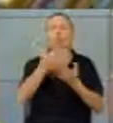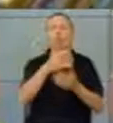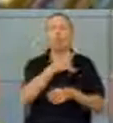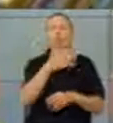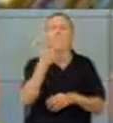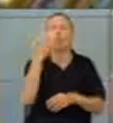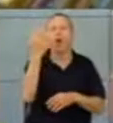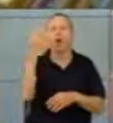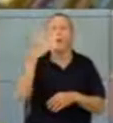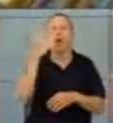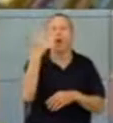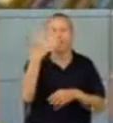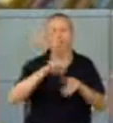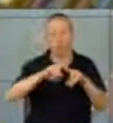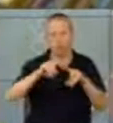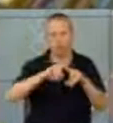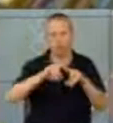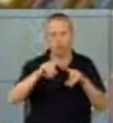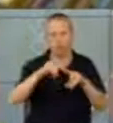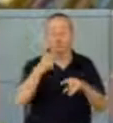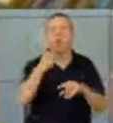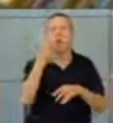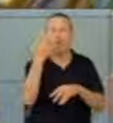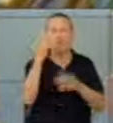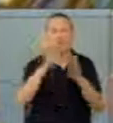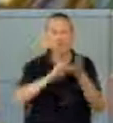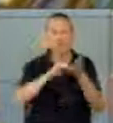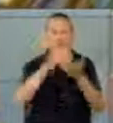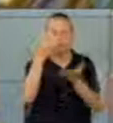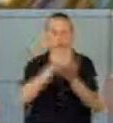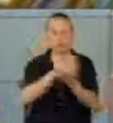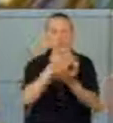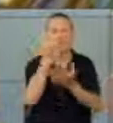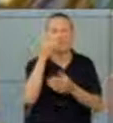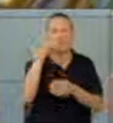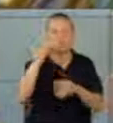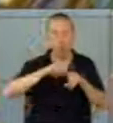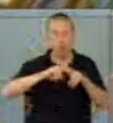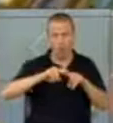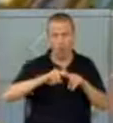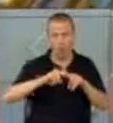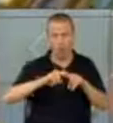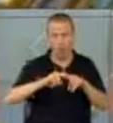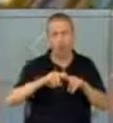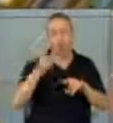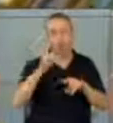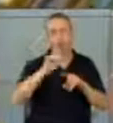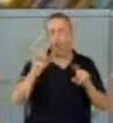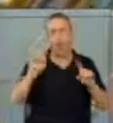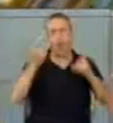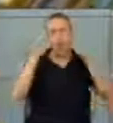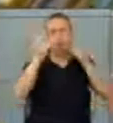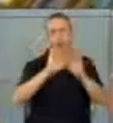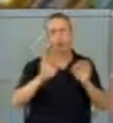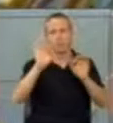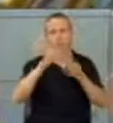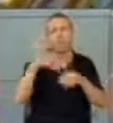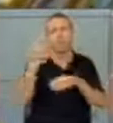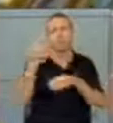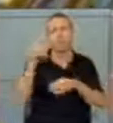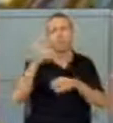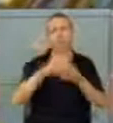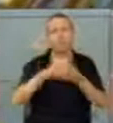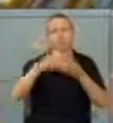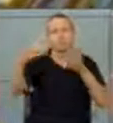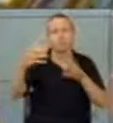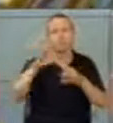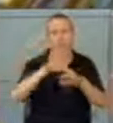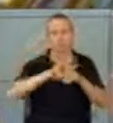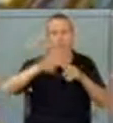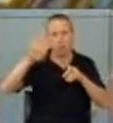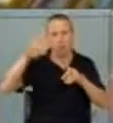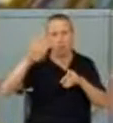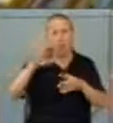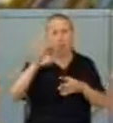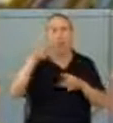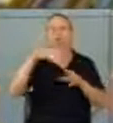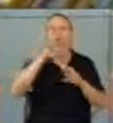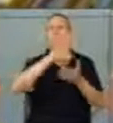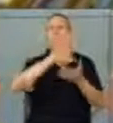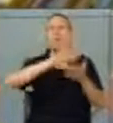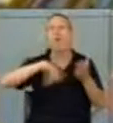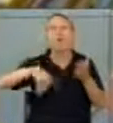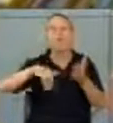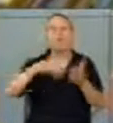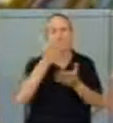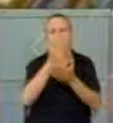לחודש, עכשיו 20 לחודש, ולא קרה שום דבר. לא רק שנתנו להם גרייס עוד מכילה של 4 חודשים, גם מסירים חלק מהסנקציות.